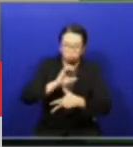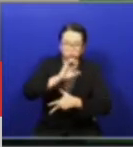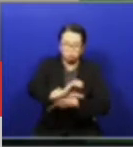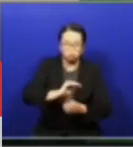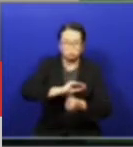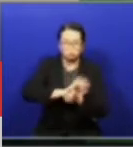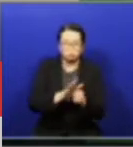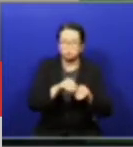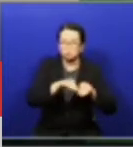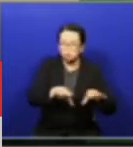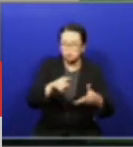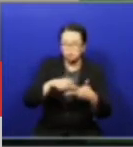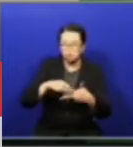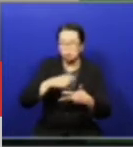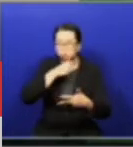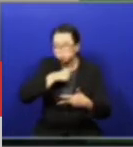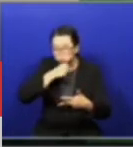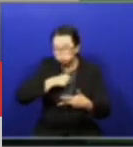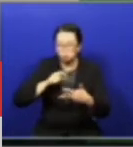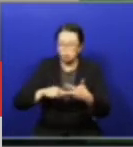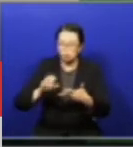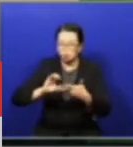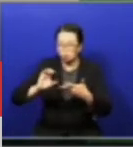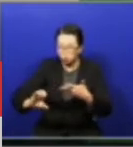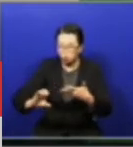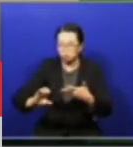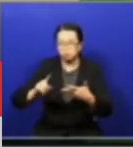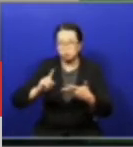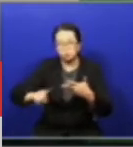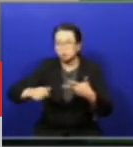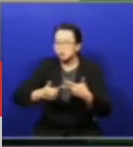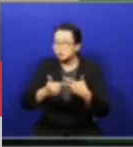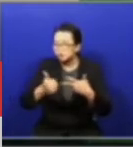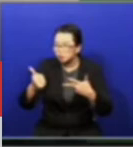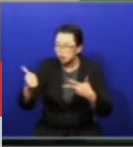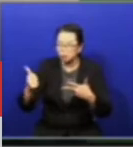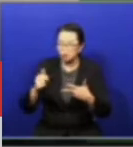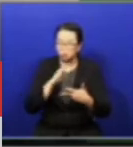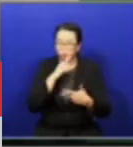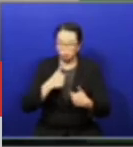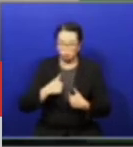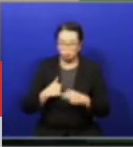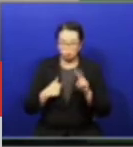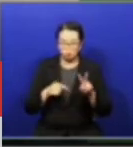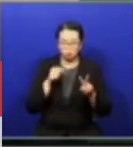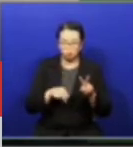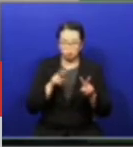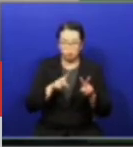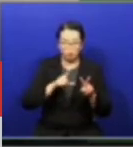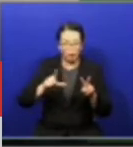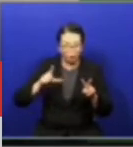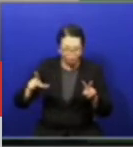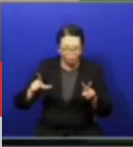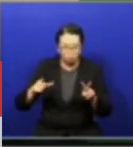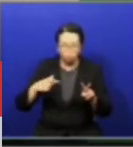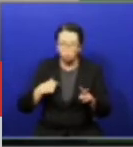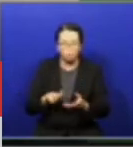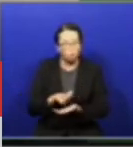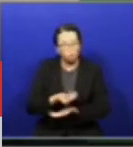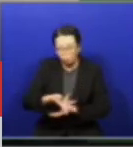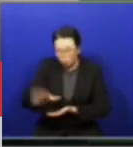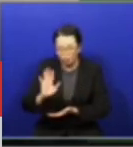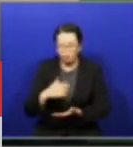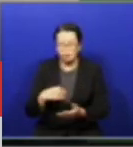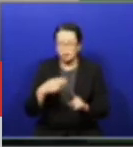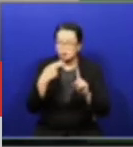เพราะมันมีกองทุนชราภาพมันมีกองทุนโน่นนี่นั่นท่านประธานครับถ้าผมมีเงิน 2.2 ล้านล้านบาทเนี่ยแจกไปคนละ10,000บ